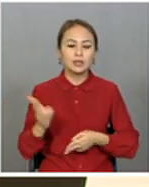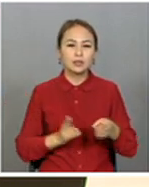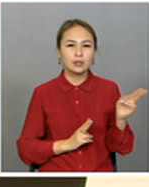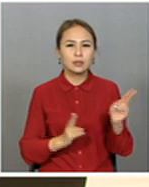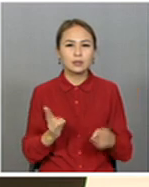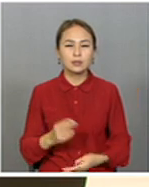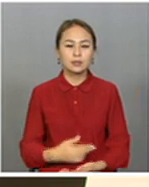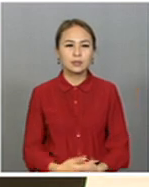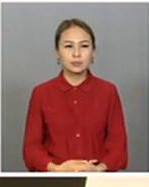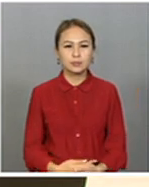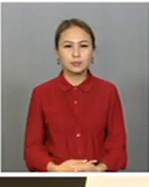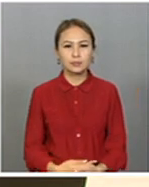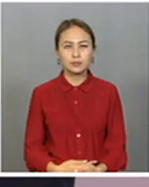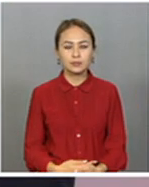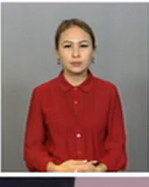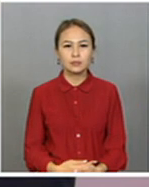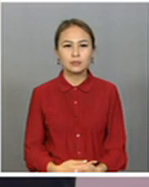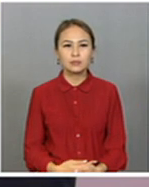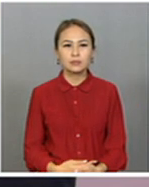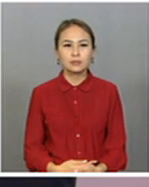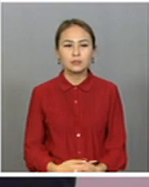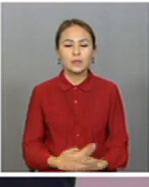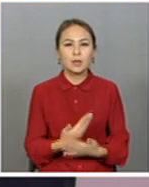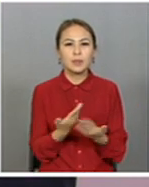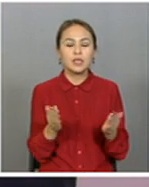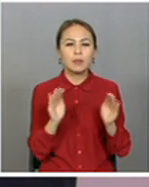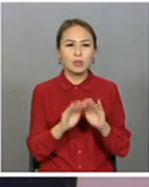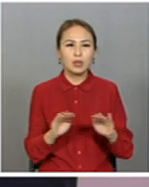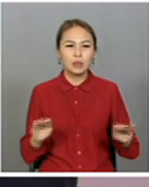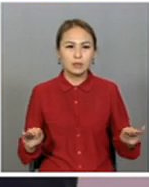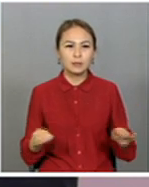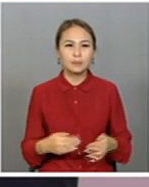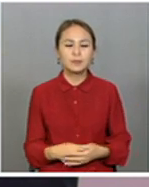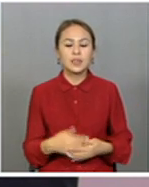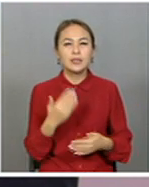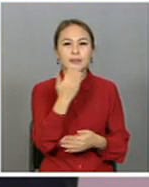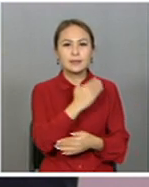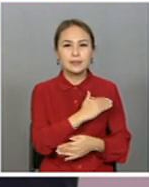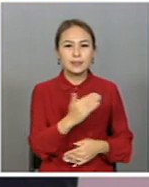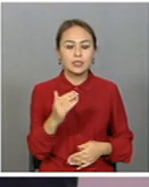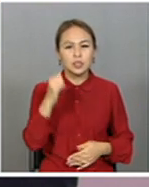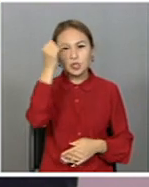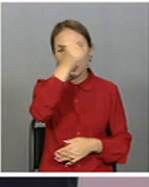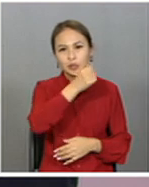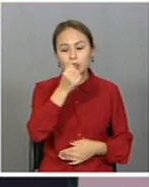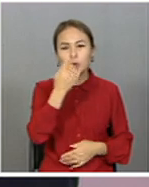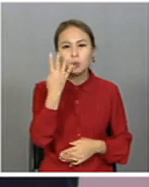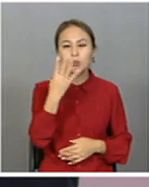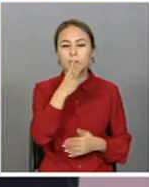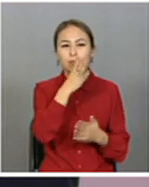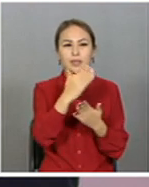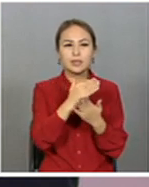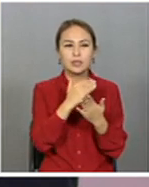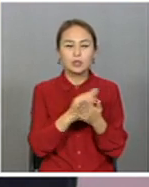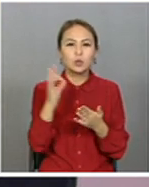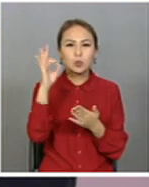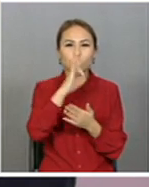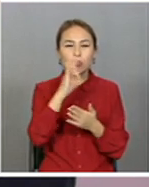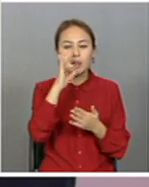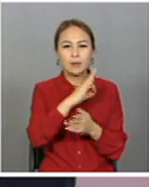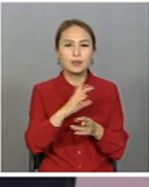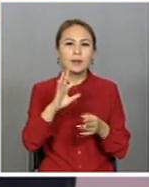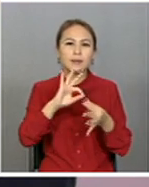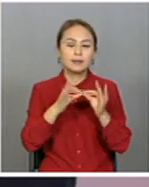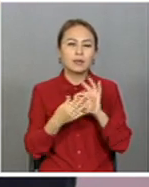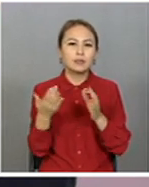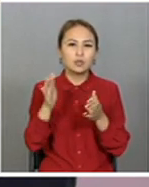Шаңғы, коньки тебеді. Міне, балалар, сендер жылдың төрт мезгілі туралы мәтіндермен таныс